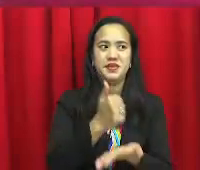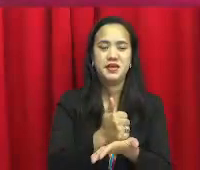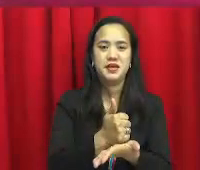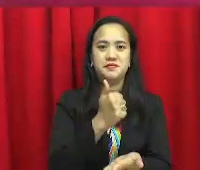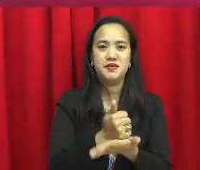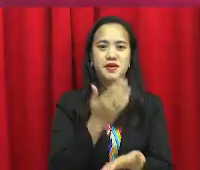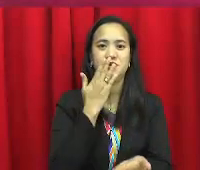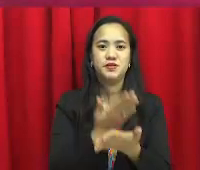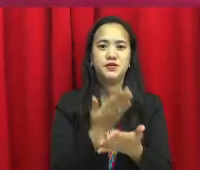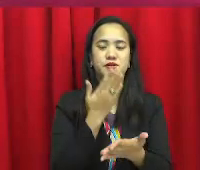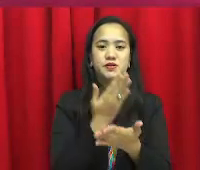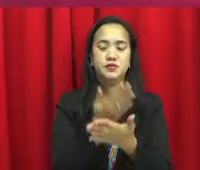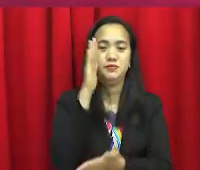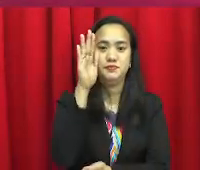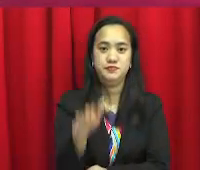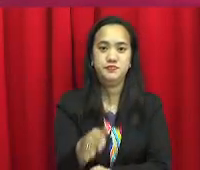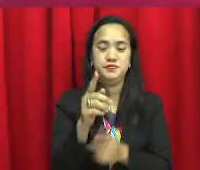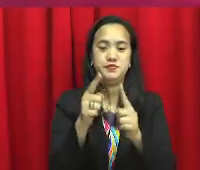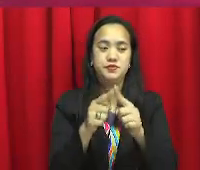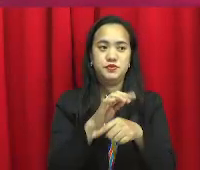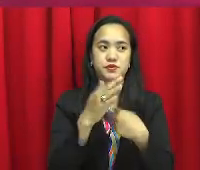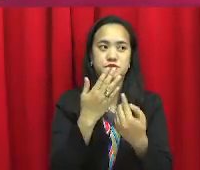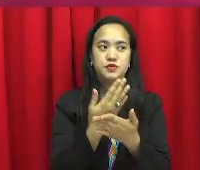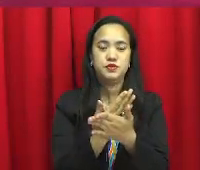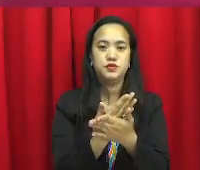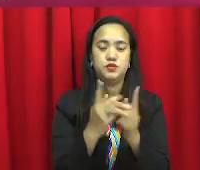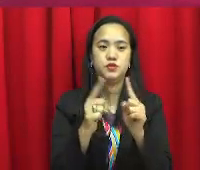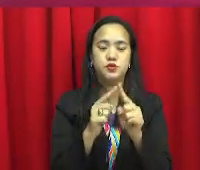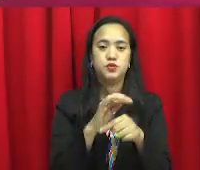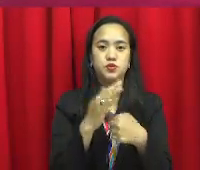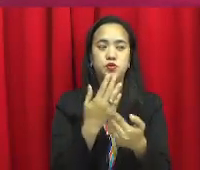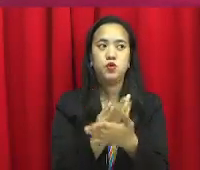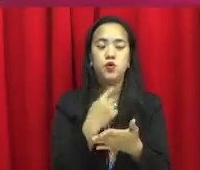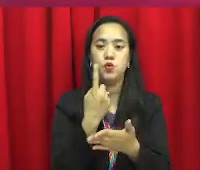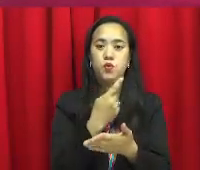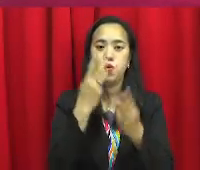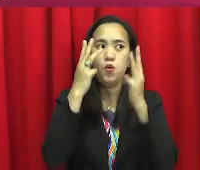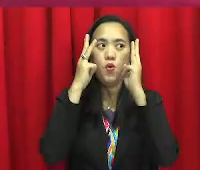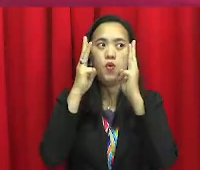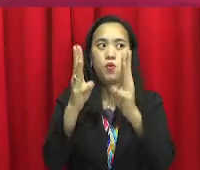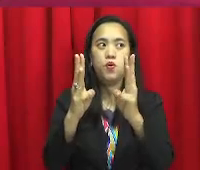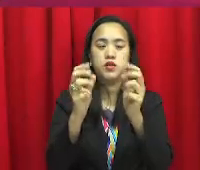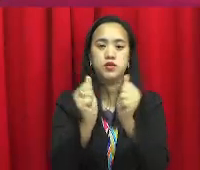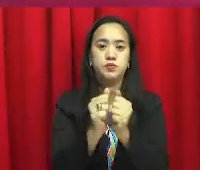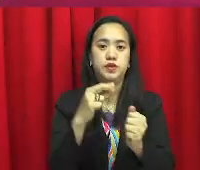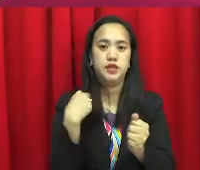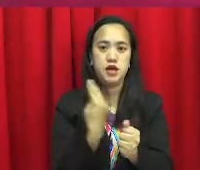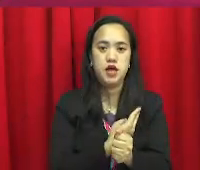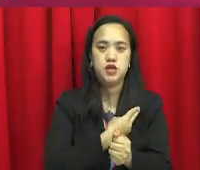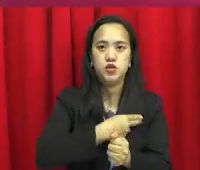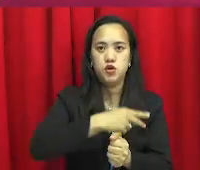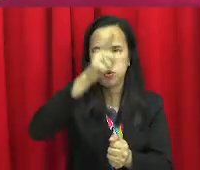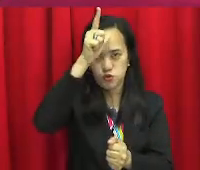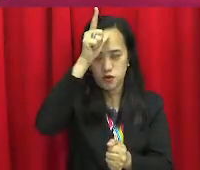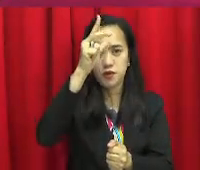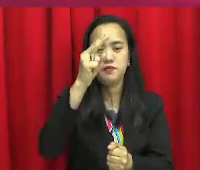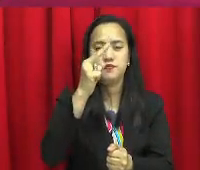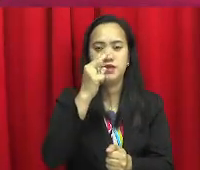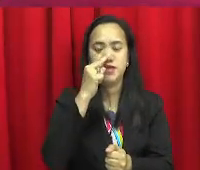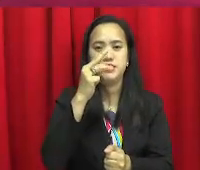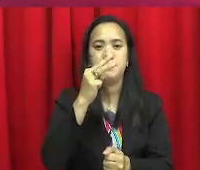Alright, magandang tanghali muli mga kapatid sa lahat po namin taga-subaybay sa Luzon, Visayas,